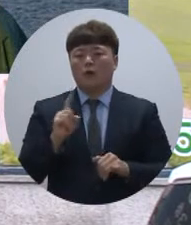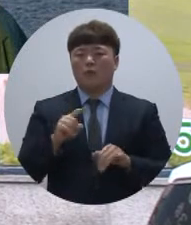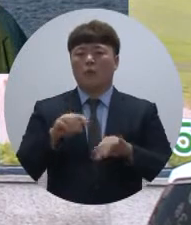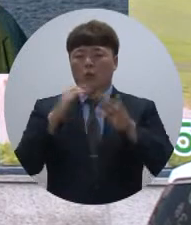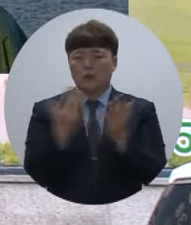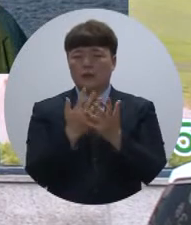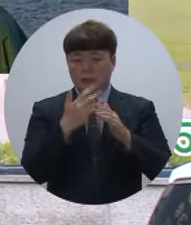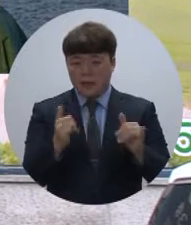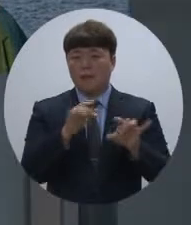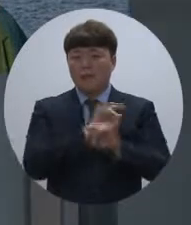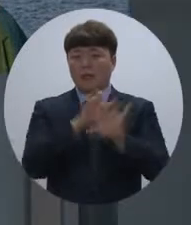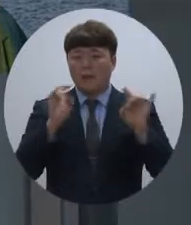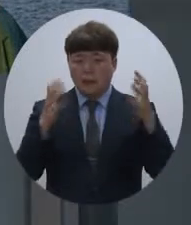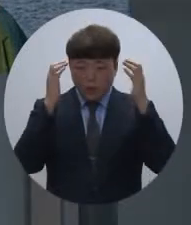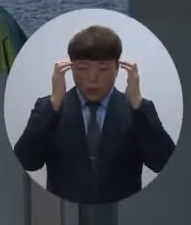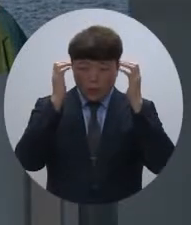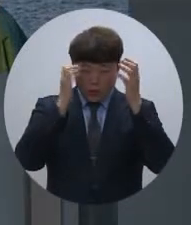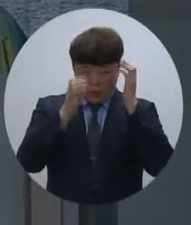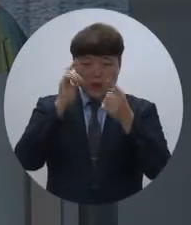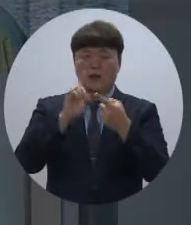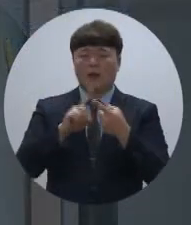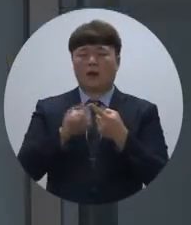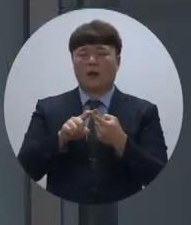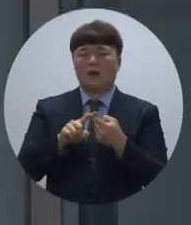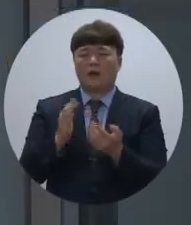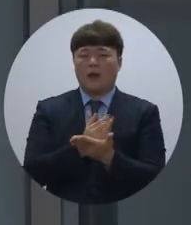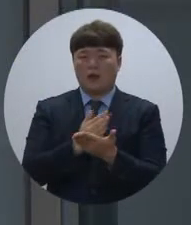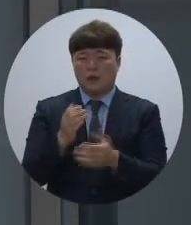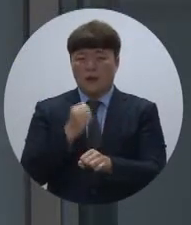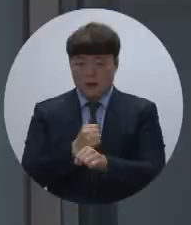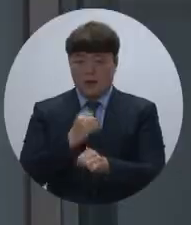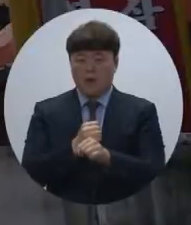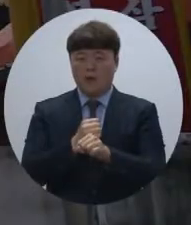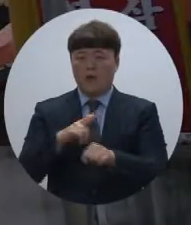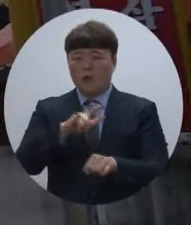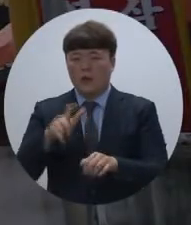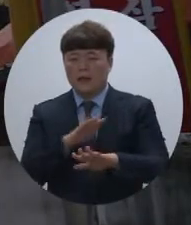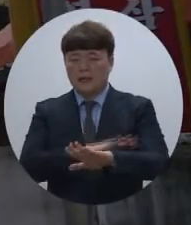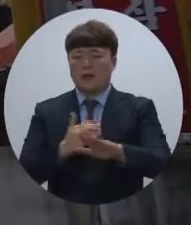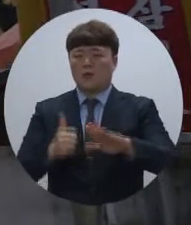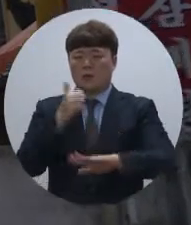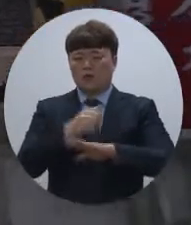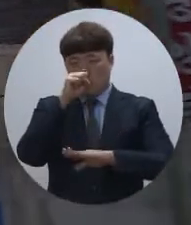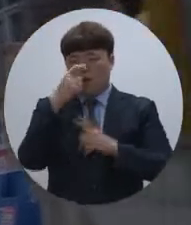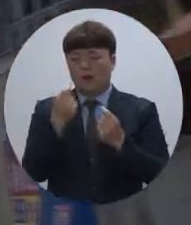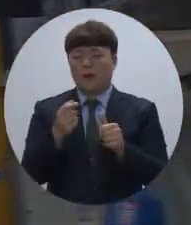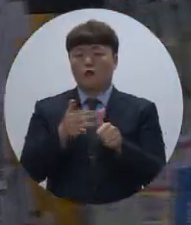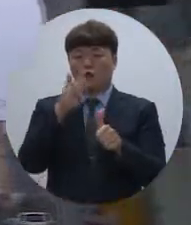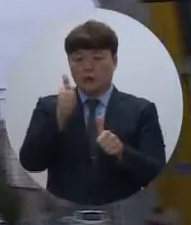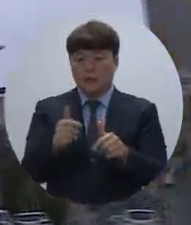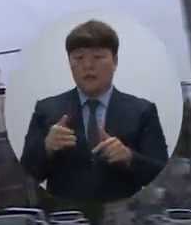고통을 조금씩 분담해 코로나19를 잘 극복했으면 좋겠다고 말했습니다. 문준희 합천군수는